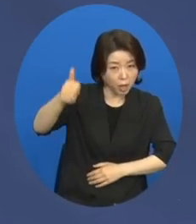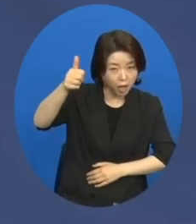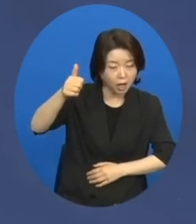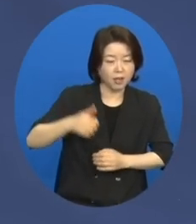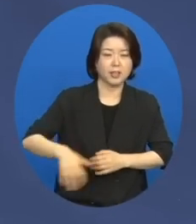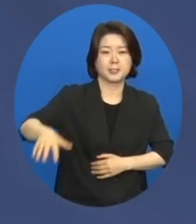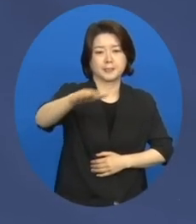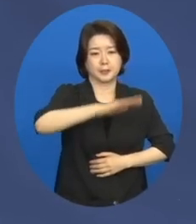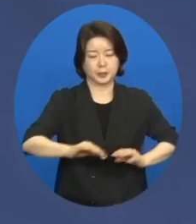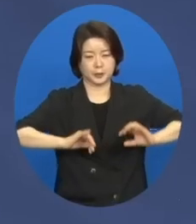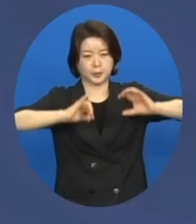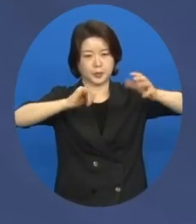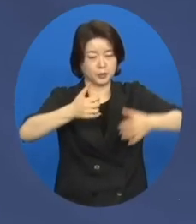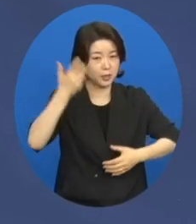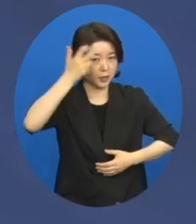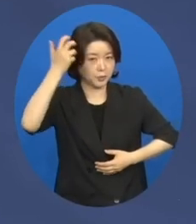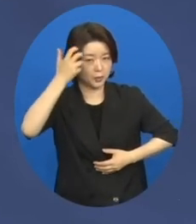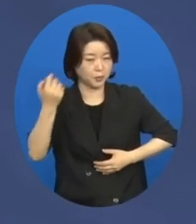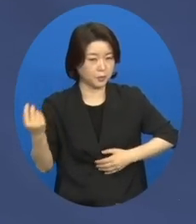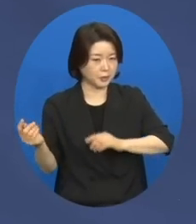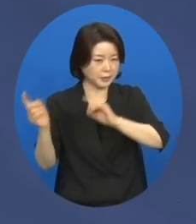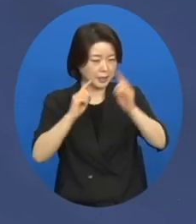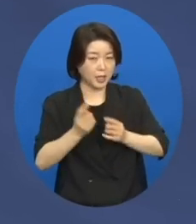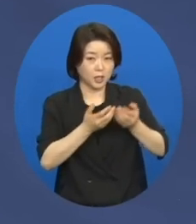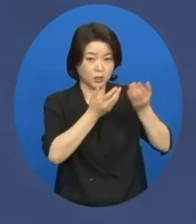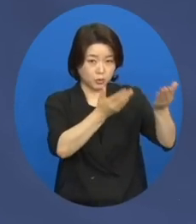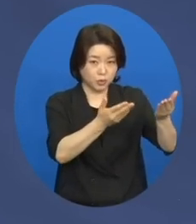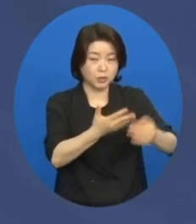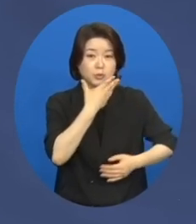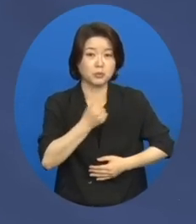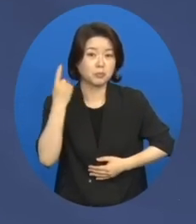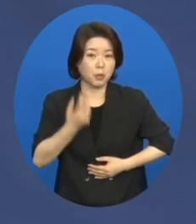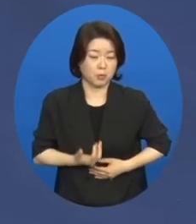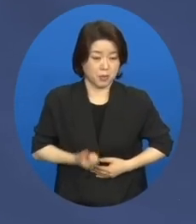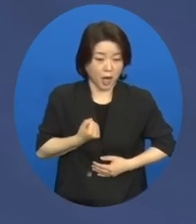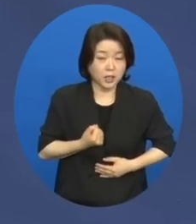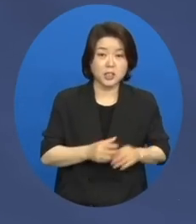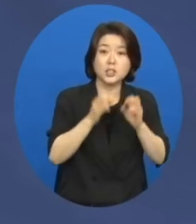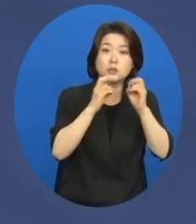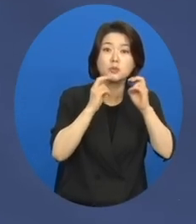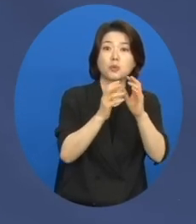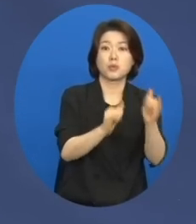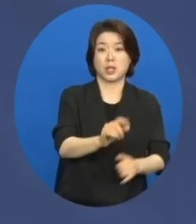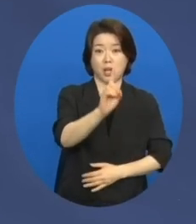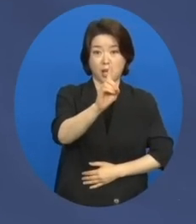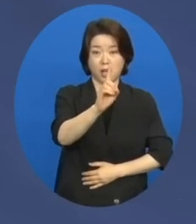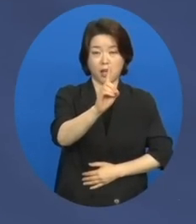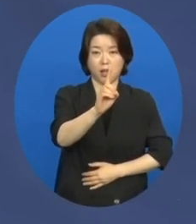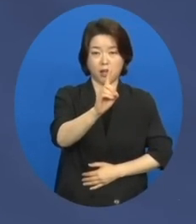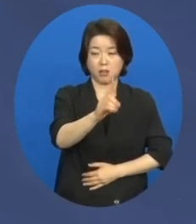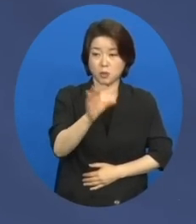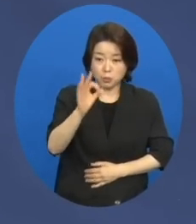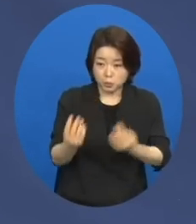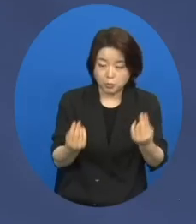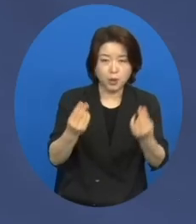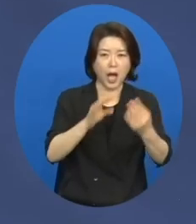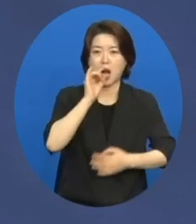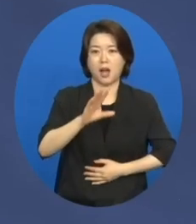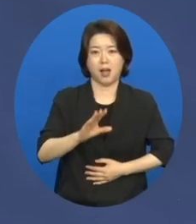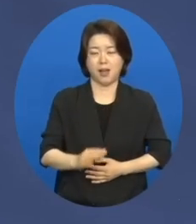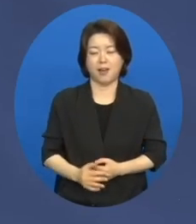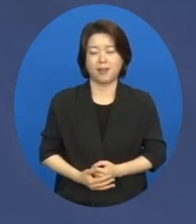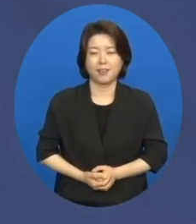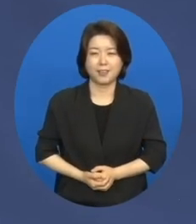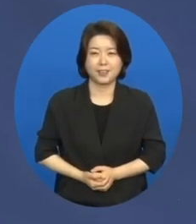영혼을 살리는 하나님 나라가 임하는 그런 복음을 가진 선교사야말로 이건 돈으로 칠 수가 없잖아요.